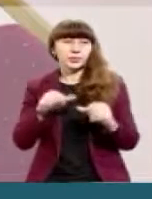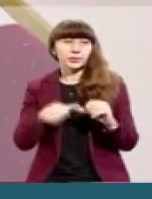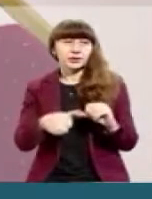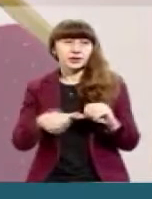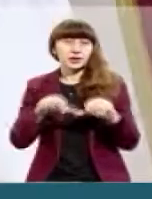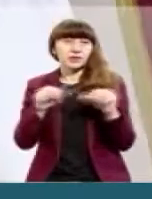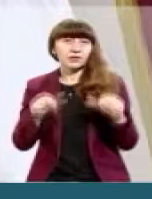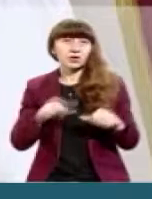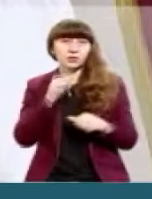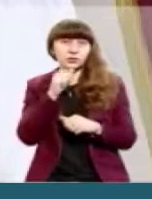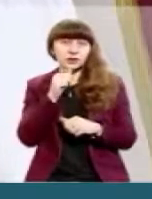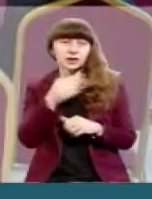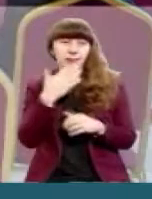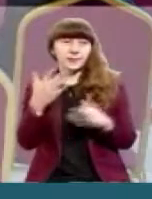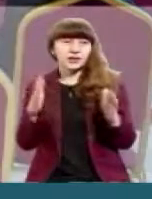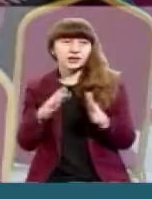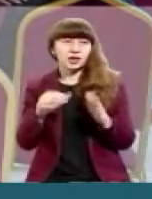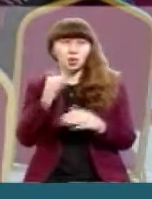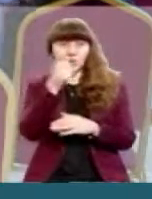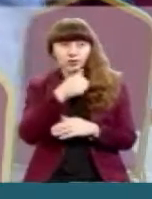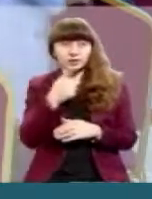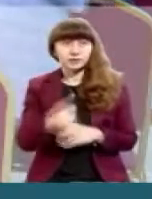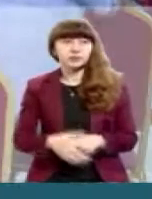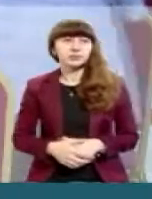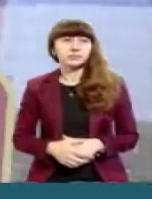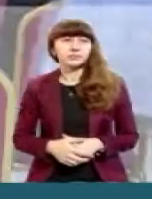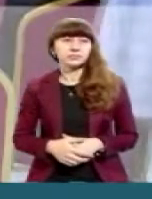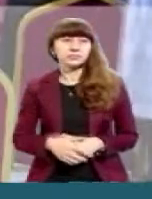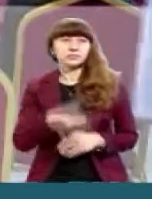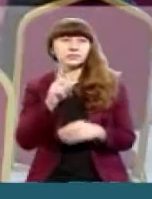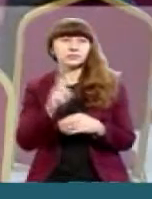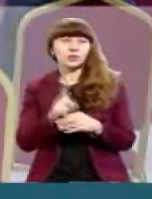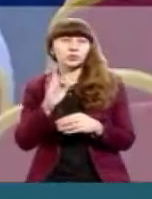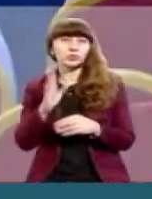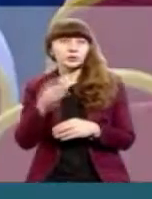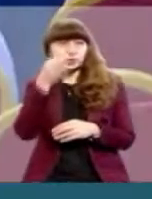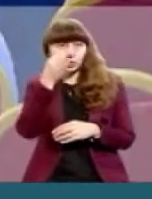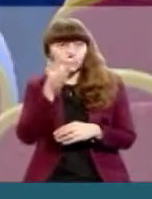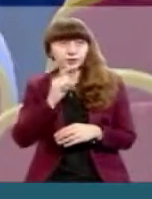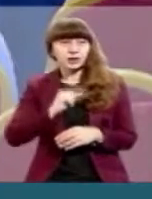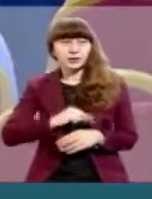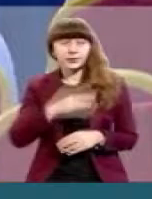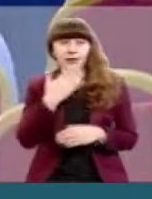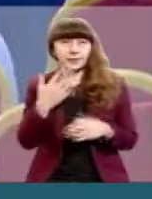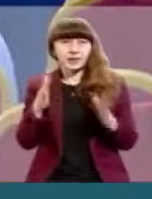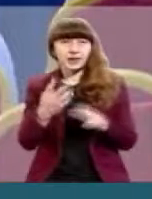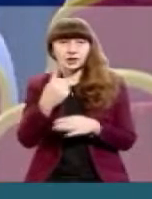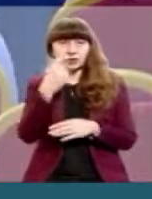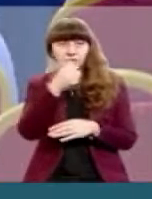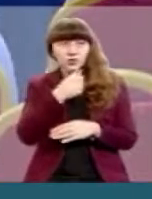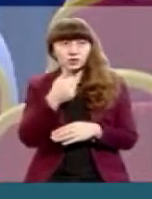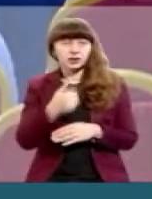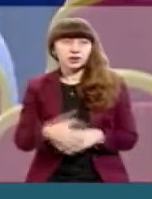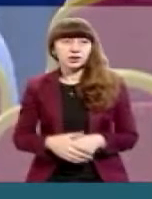денсаулық сақтау, тұрғын үй коммуналдық шаруашылық, әлеуметтік қызметтер сияқты жоғары сұранысқа ие салаларда кемінде бір жыл жұмыс өтілі болуы